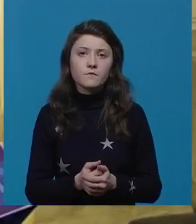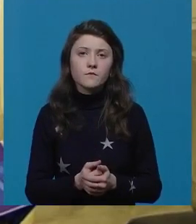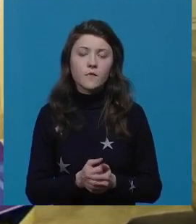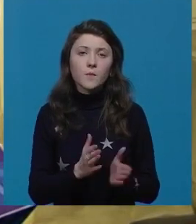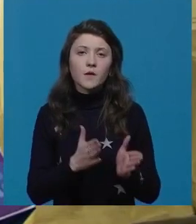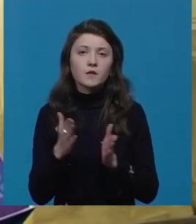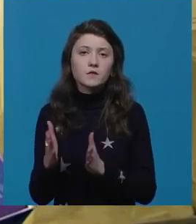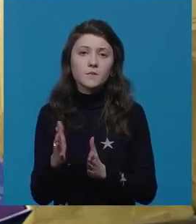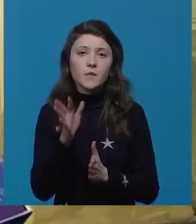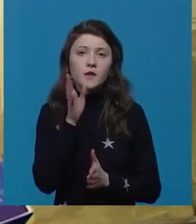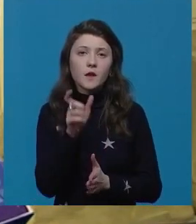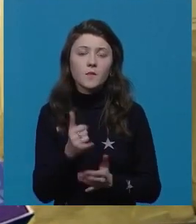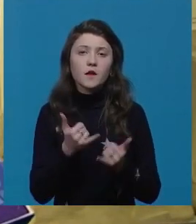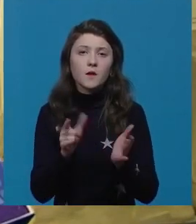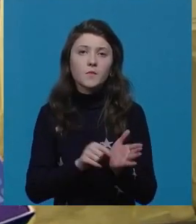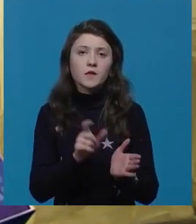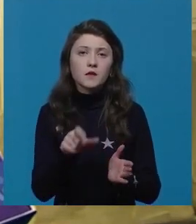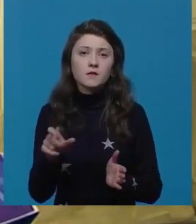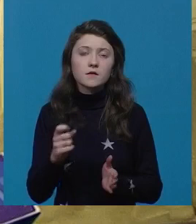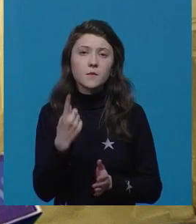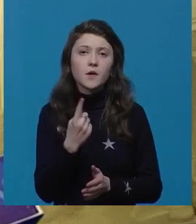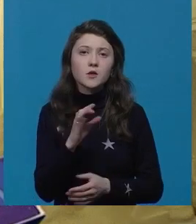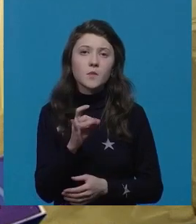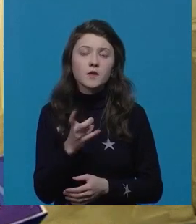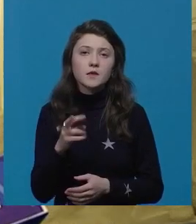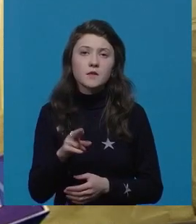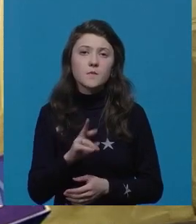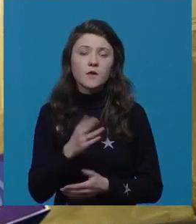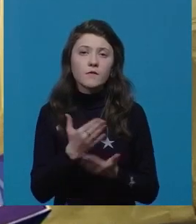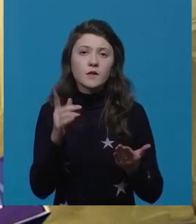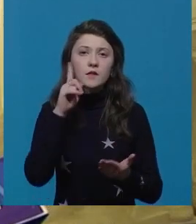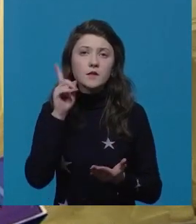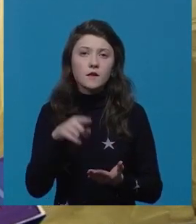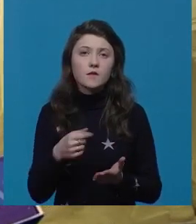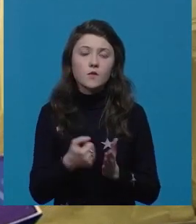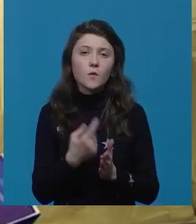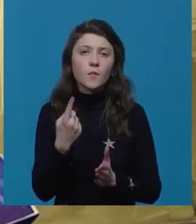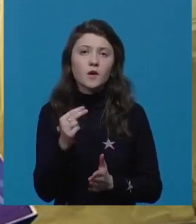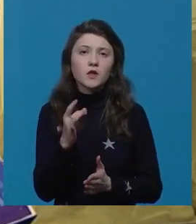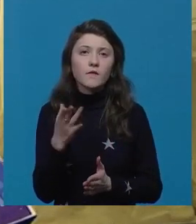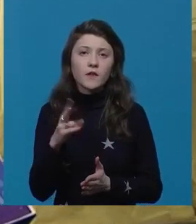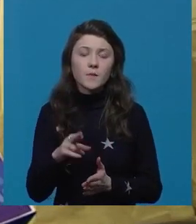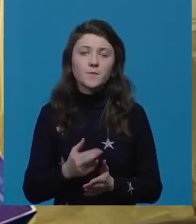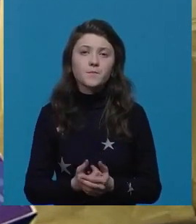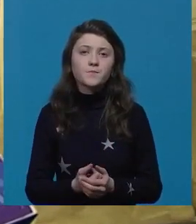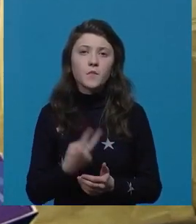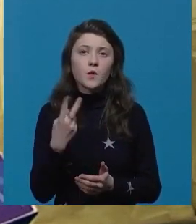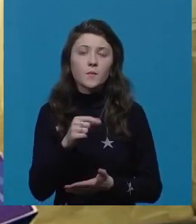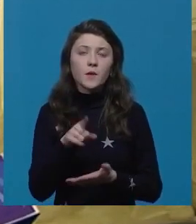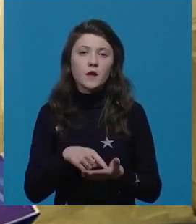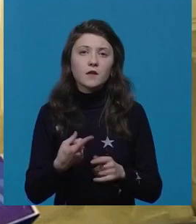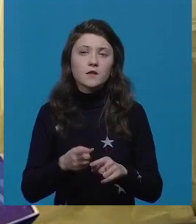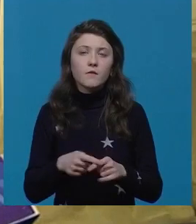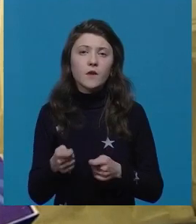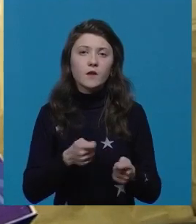оплати для пенсіонерів на електротранспорті з 1 березня, як ви знаєте, відповідне рішення, до 1 червня. Друге питання – це врегулювали